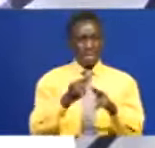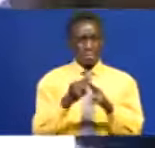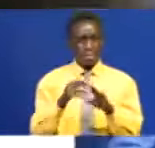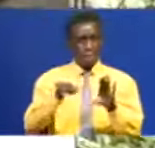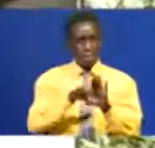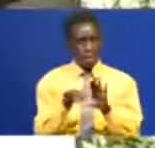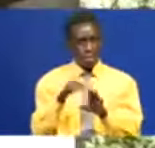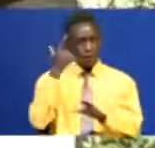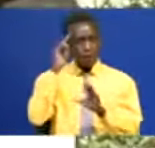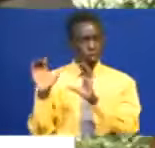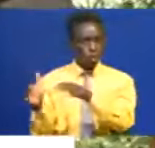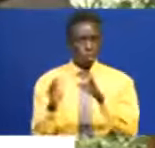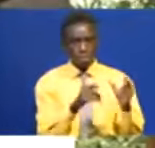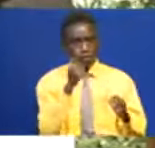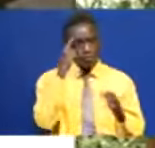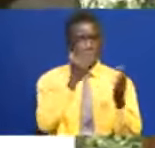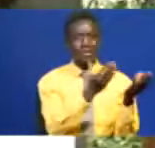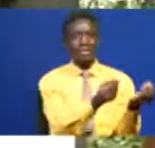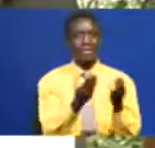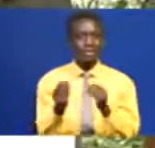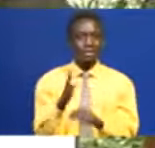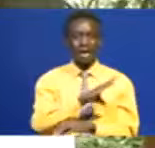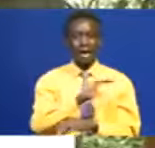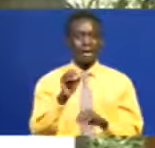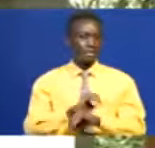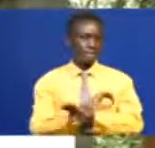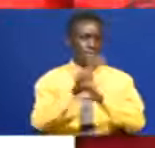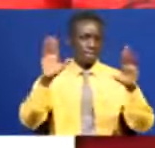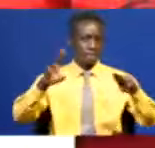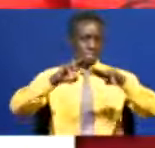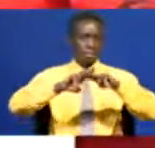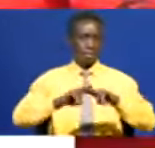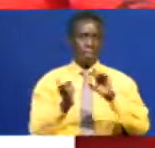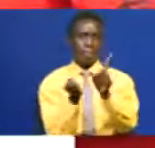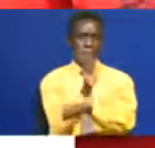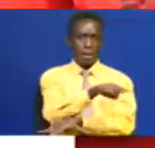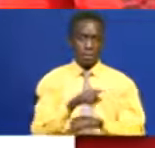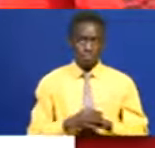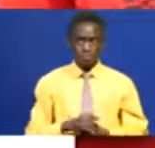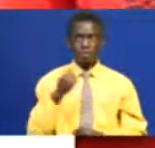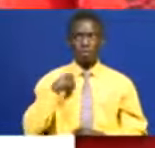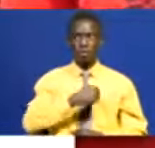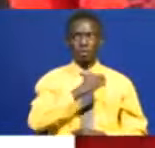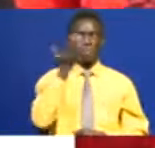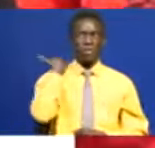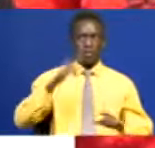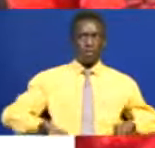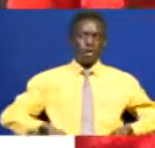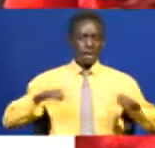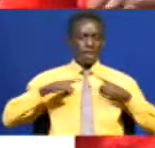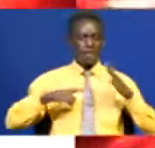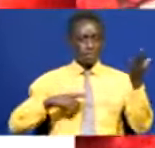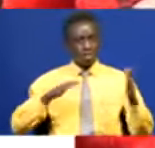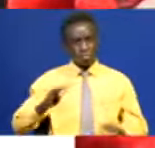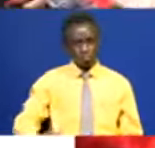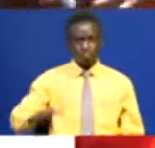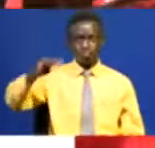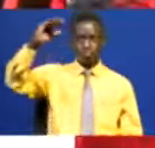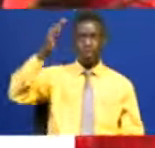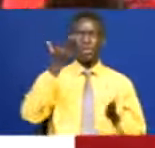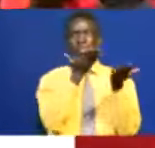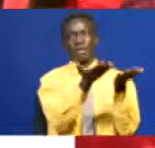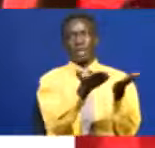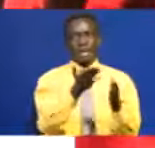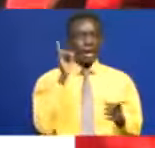the community for easy and transparent resettlement. Tulikuwa naishi huko, tulisaliwa huko. Mpaka mwaka